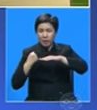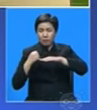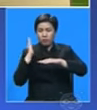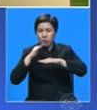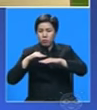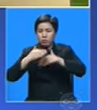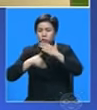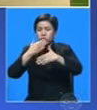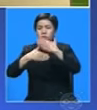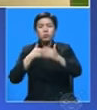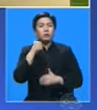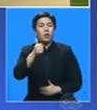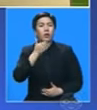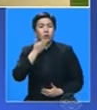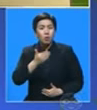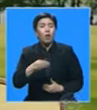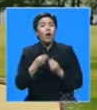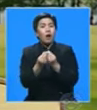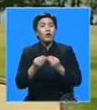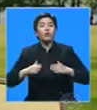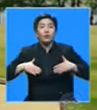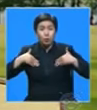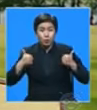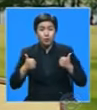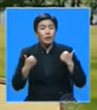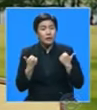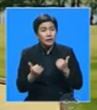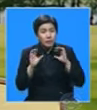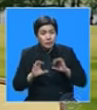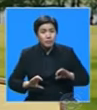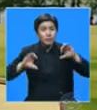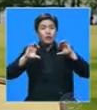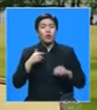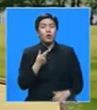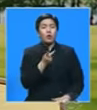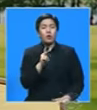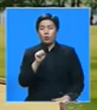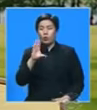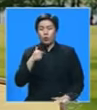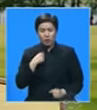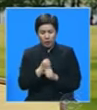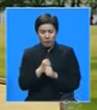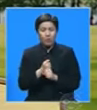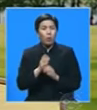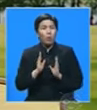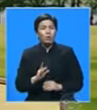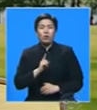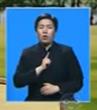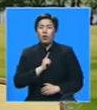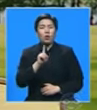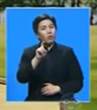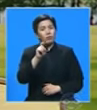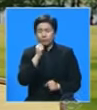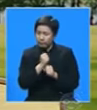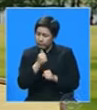ถาวรแล้วก็ยังยืนตลอดไปทุกคนมีความสุขนะครับหากพวกเรารัฐบาลหรือคสช.ทำฝ่ายเดียวผมว่าไม่มีทางสำเร็จนะครับ